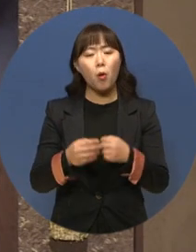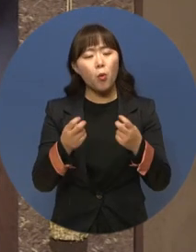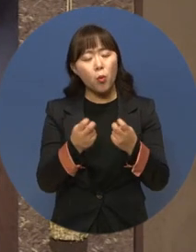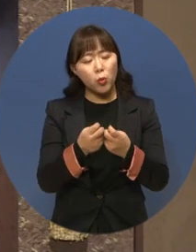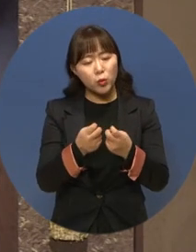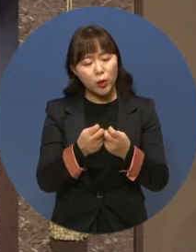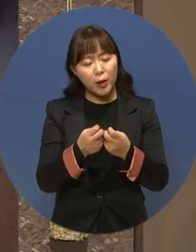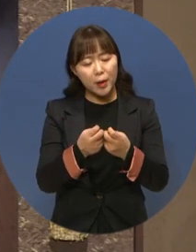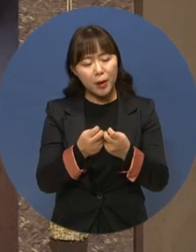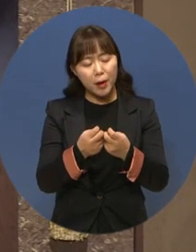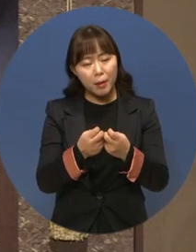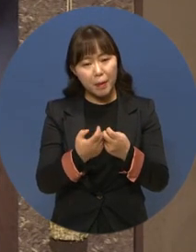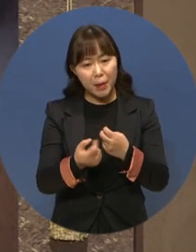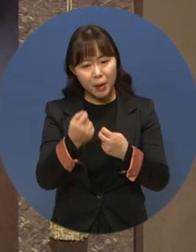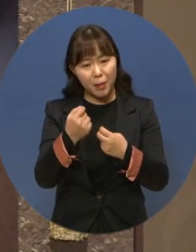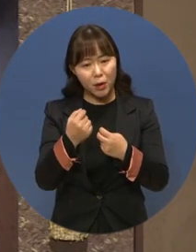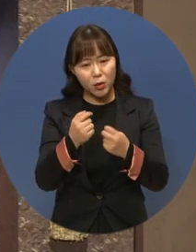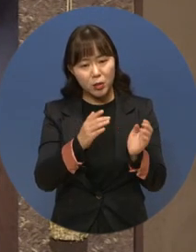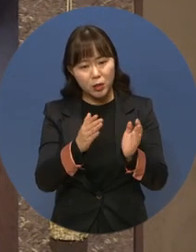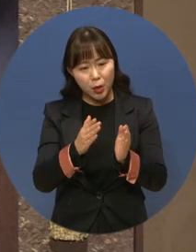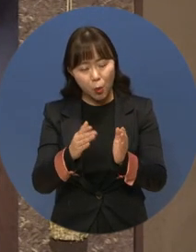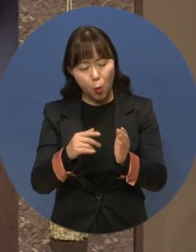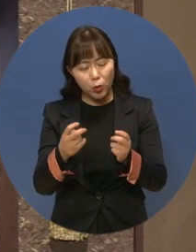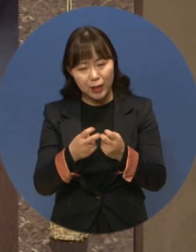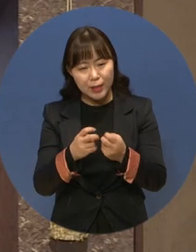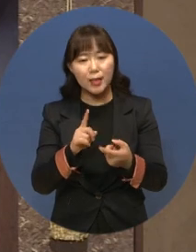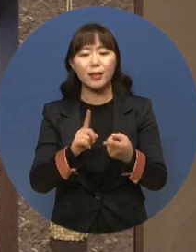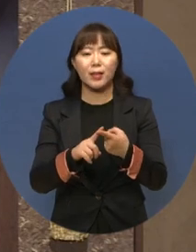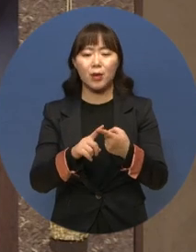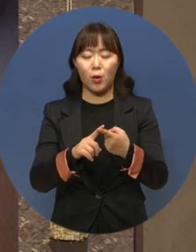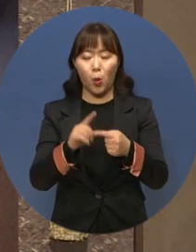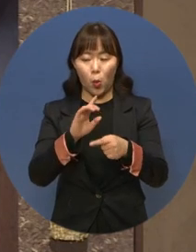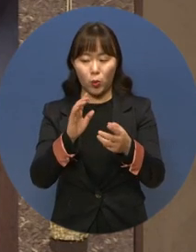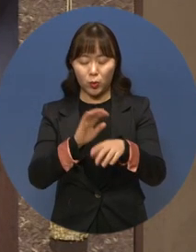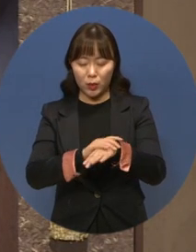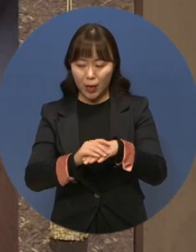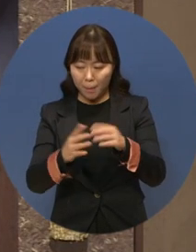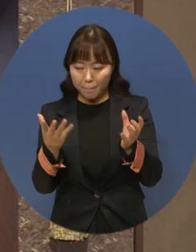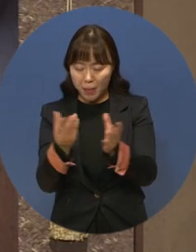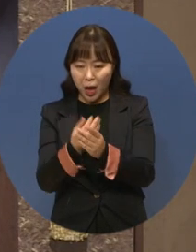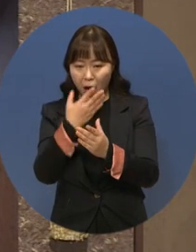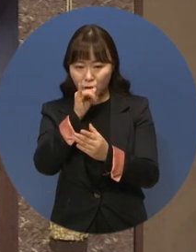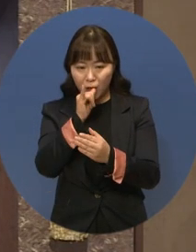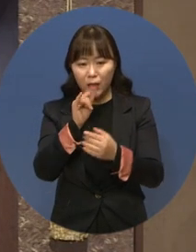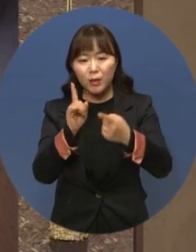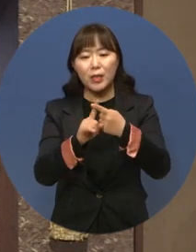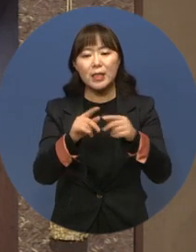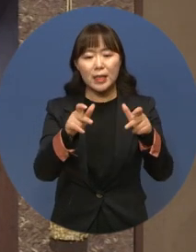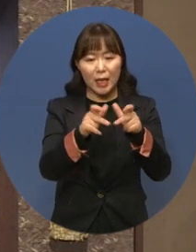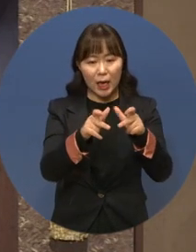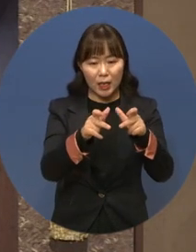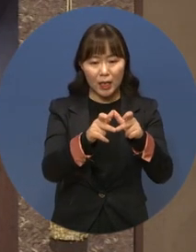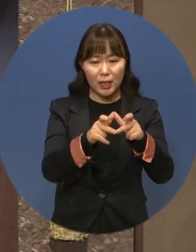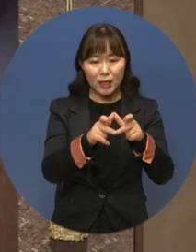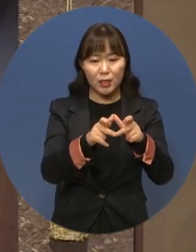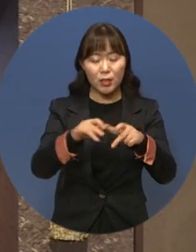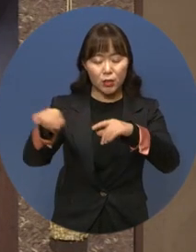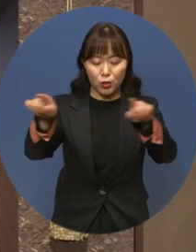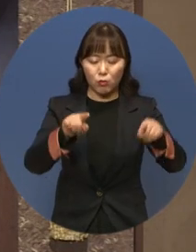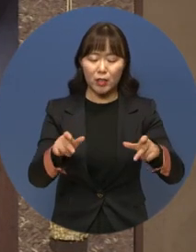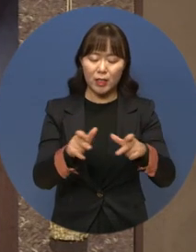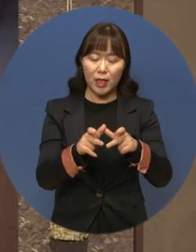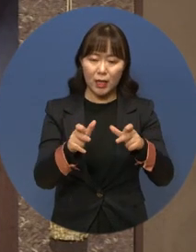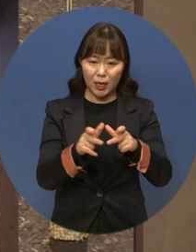어떻게 해야 빨리 진행되고 접목시킬 것인가. 네. 그래서 아까 제가 말씀드렸던 것처럼 우리 전국